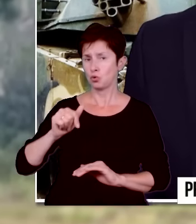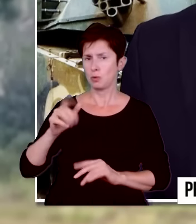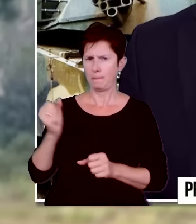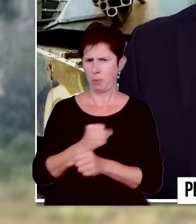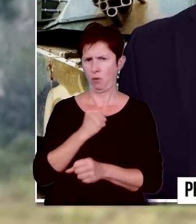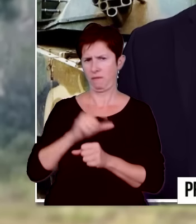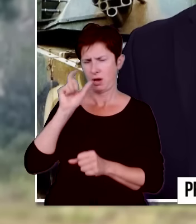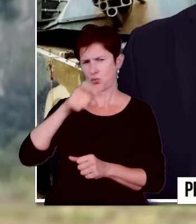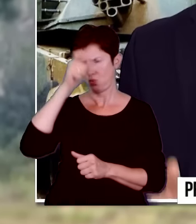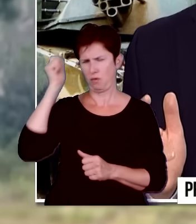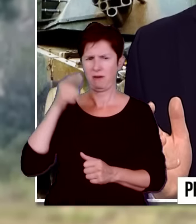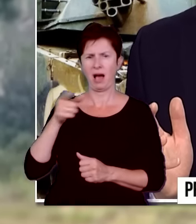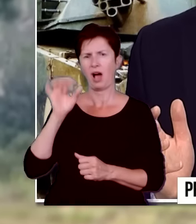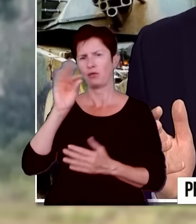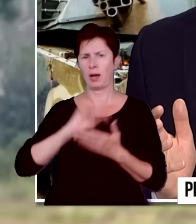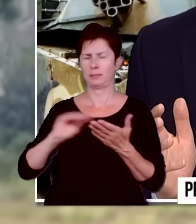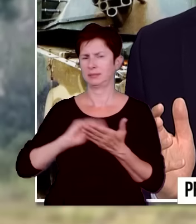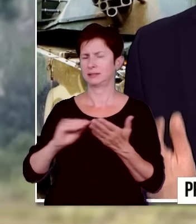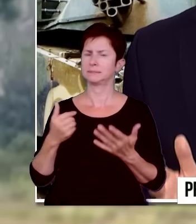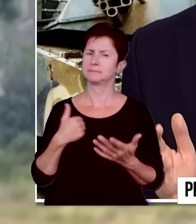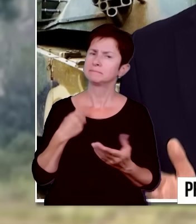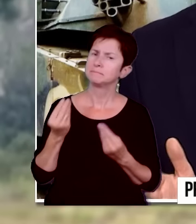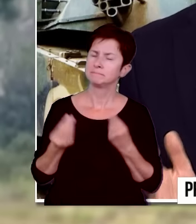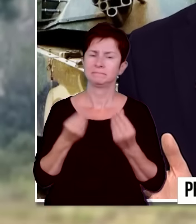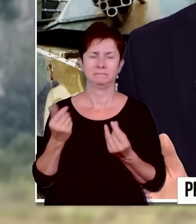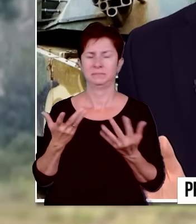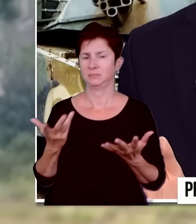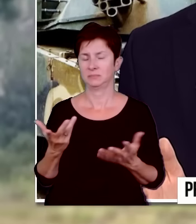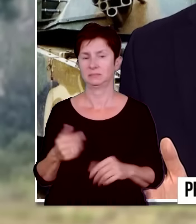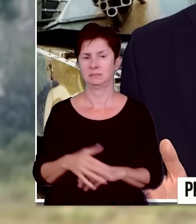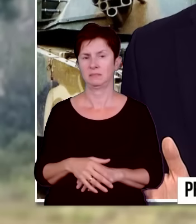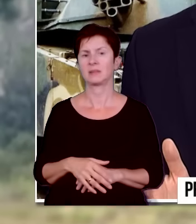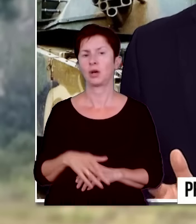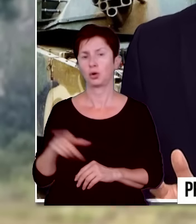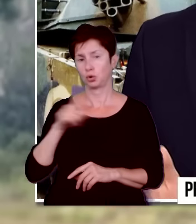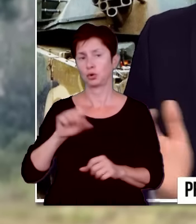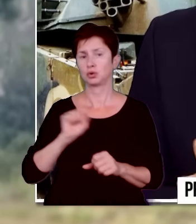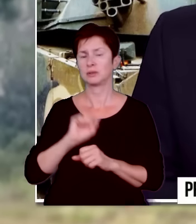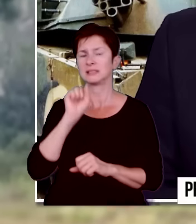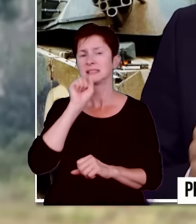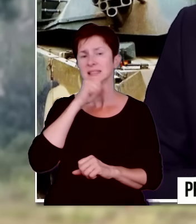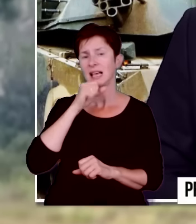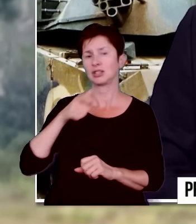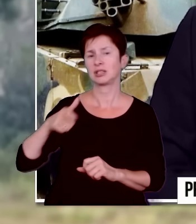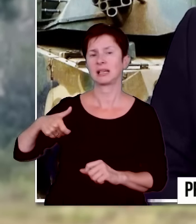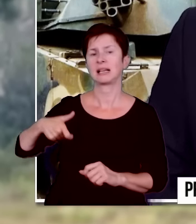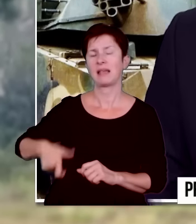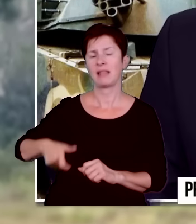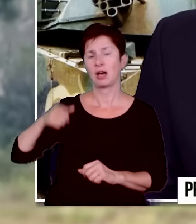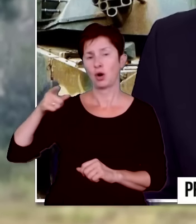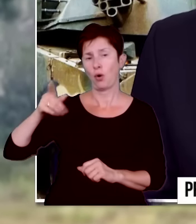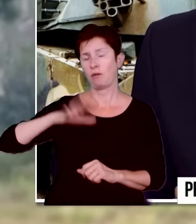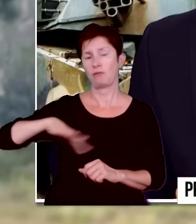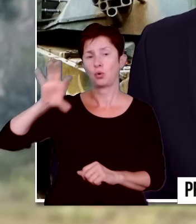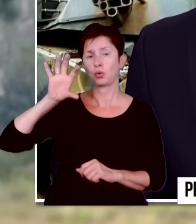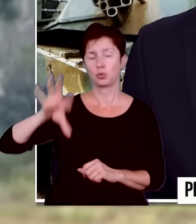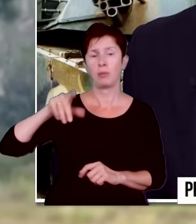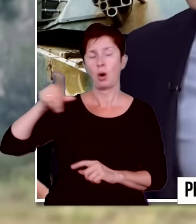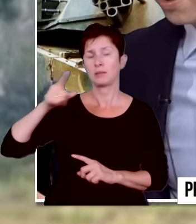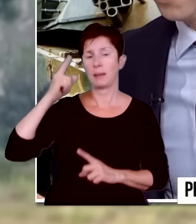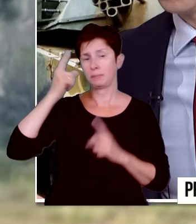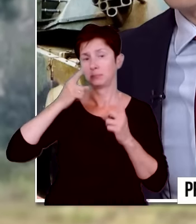powagi i natomiast uważam że to są Ci starzy generałowie prawda Czyli ta ekipa która uważała że że